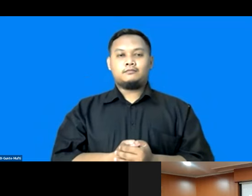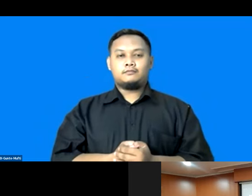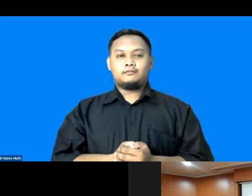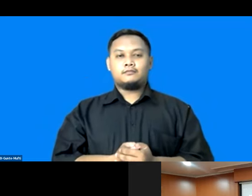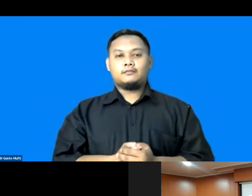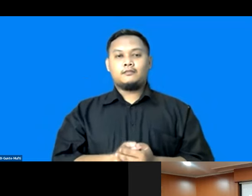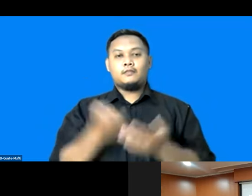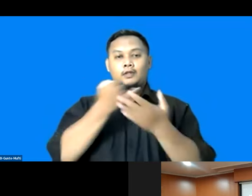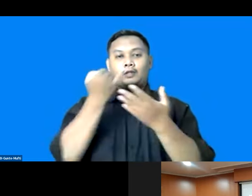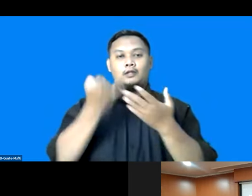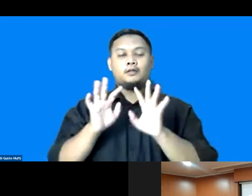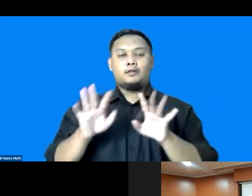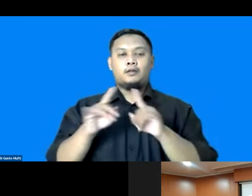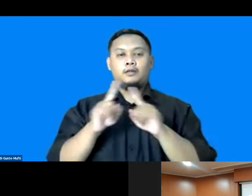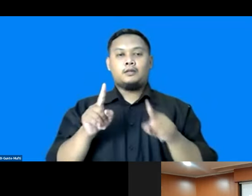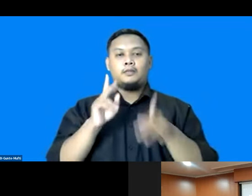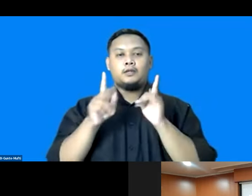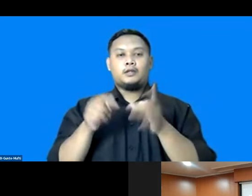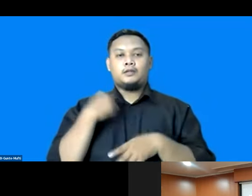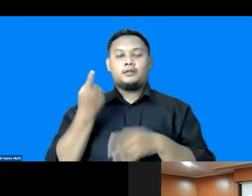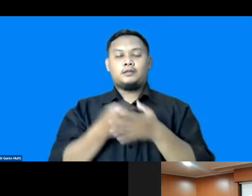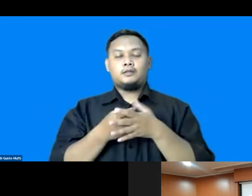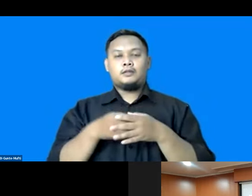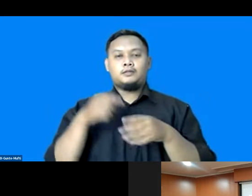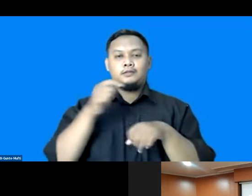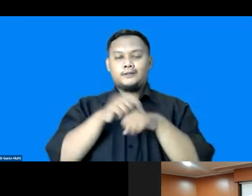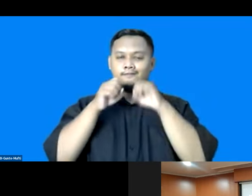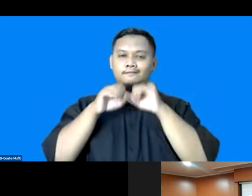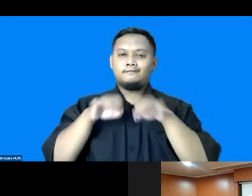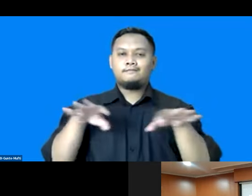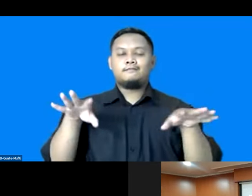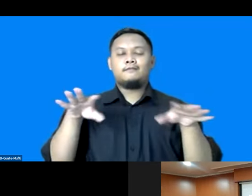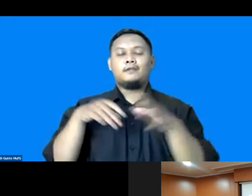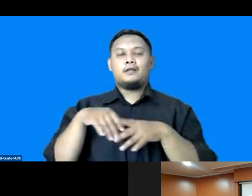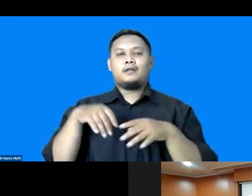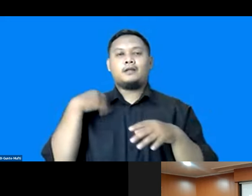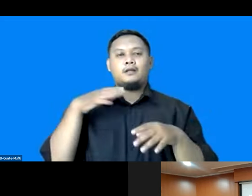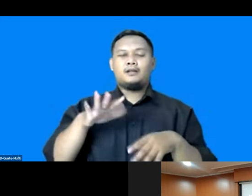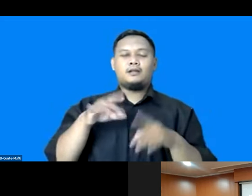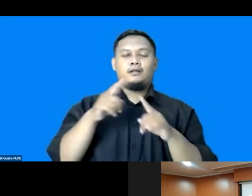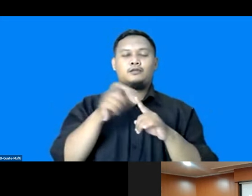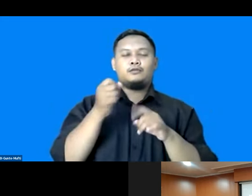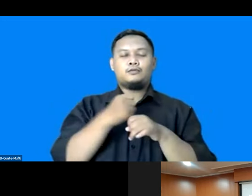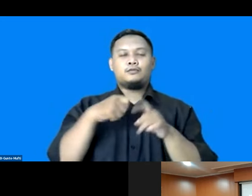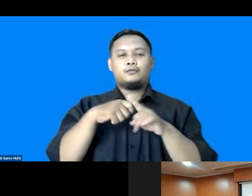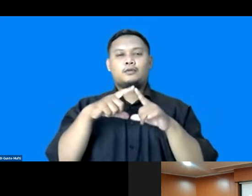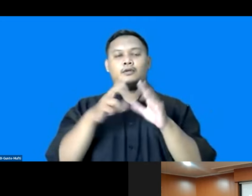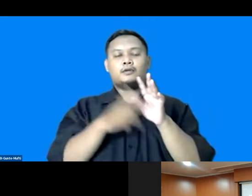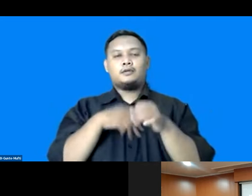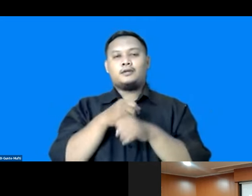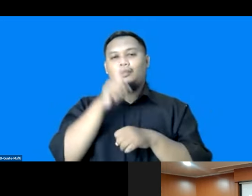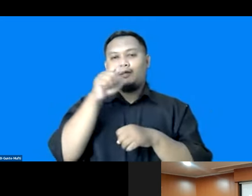arsitek sendiri, tetapi ketika mengimplementasi itu loh, Pak Gun, tukang-tukangnya juga mungkin perlu diedukasi.